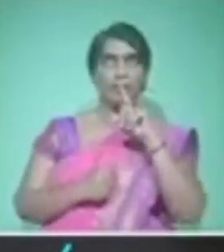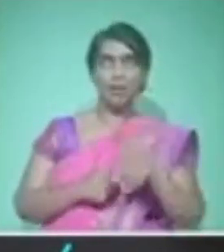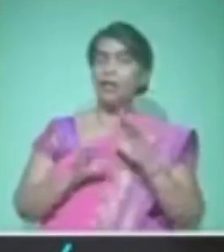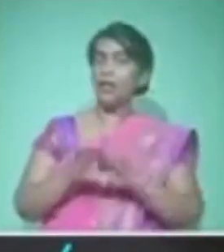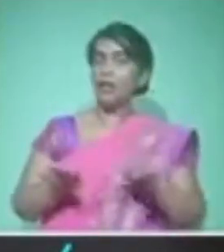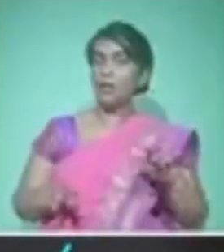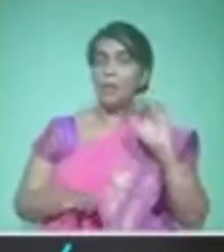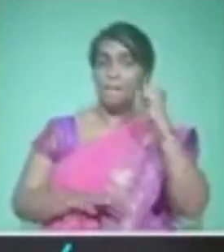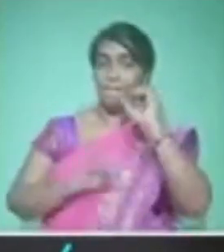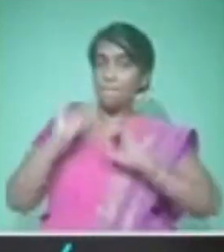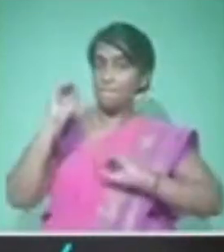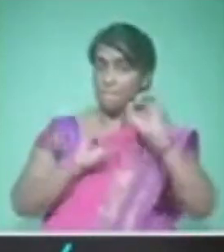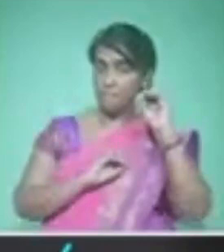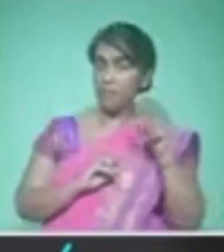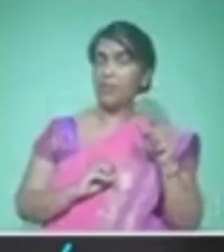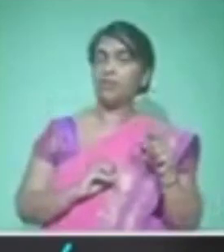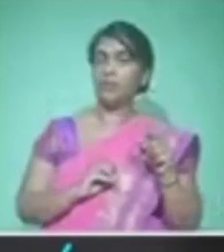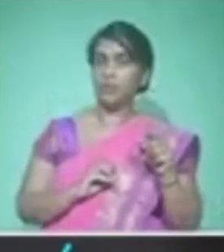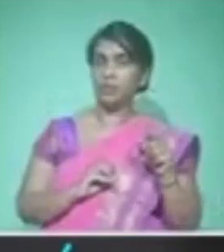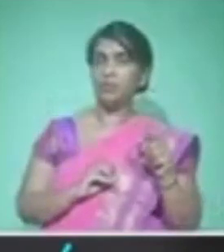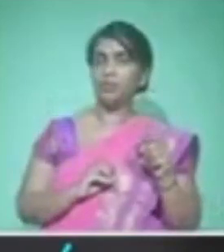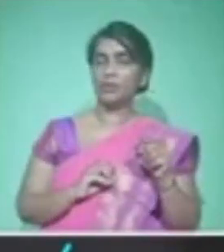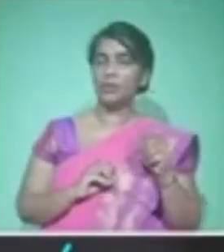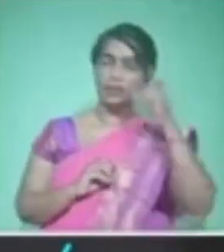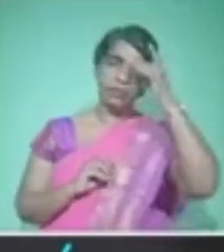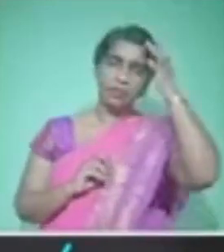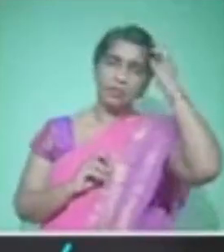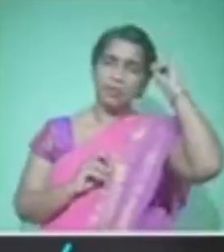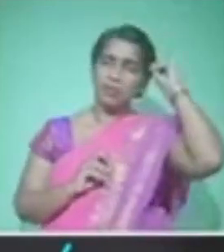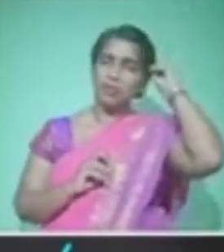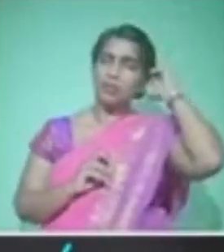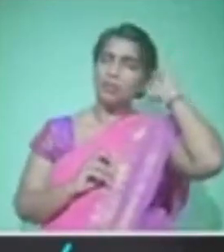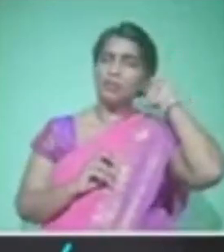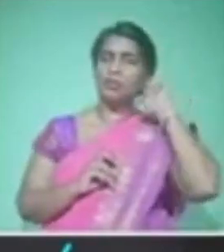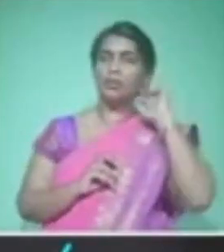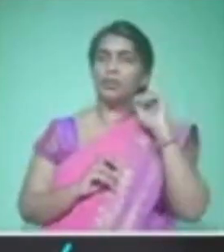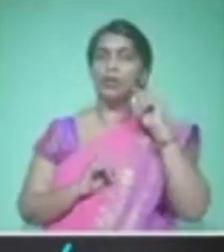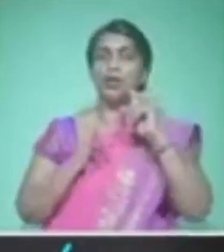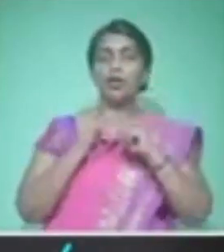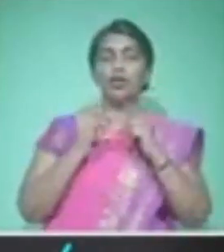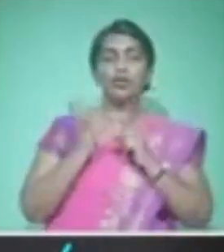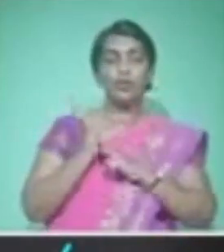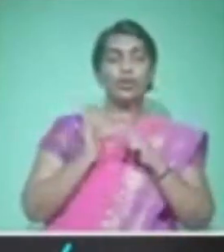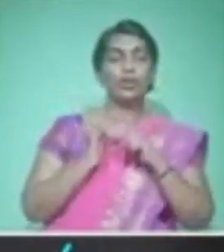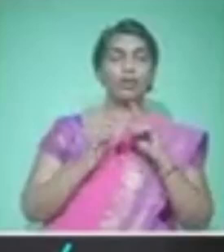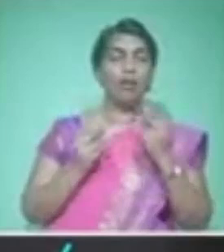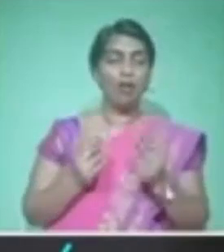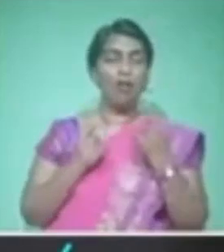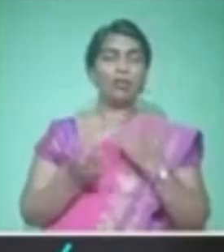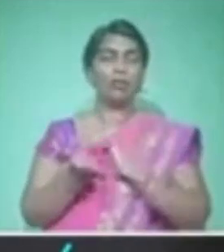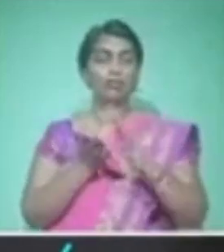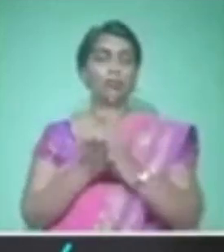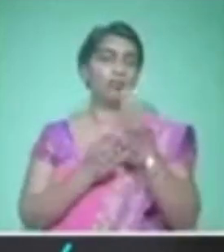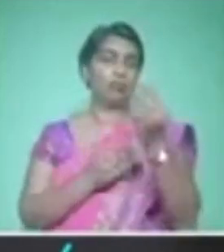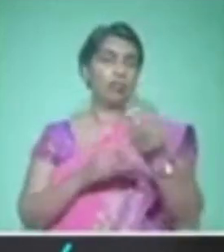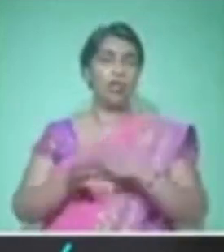දරුවන් 150ක් හරිද They need some kind of an emergency assistance කියලා UNICEF ක කියනවා හදිස්සි සහන දිය